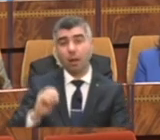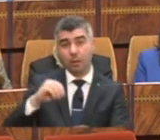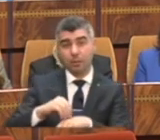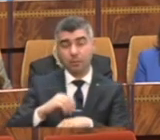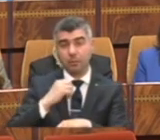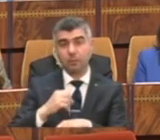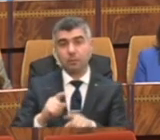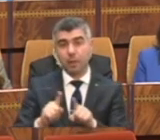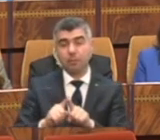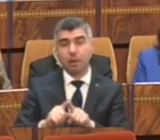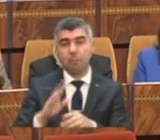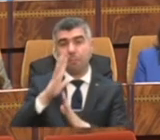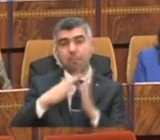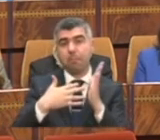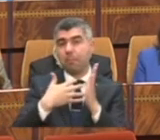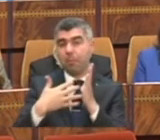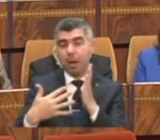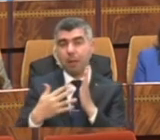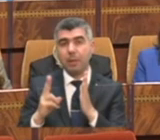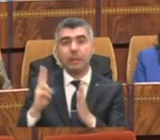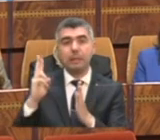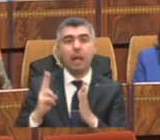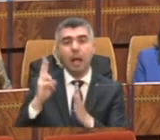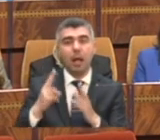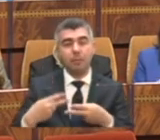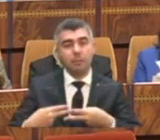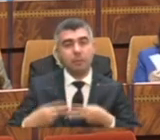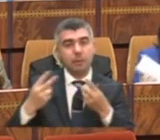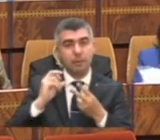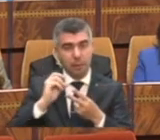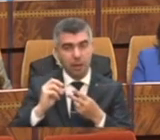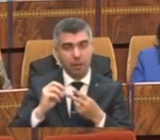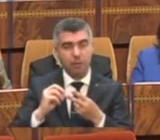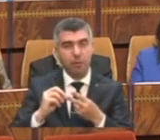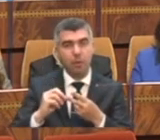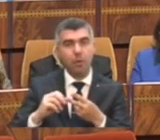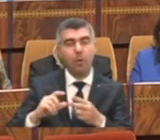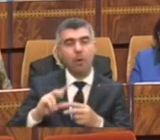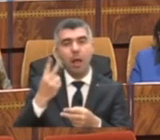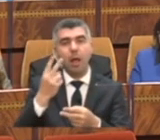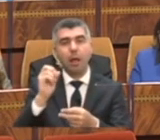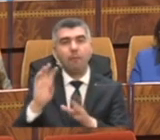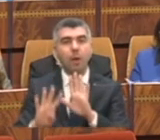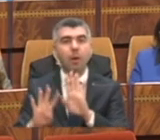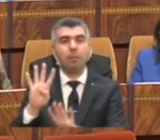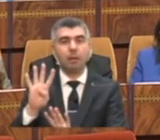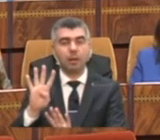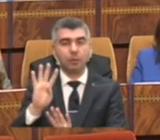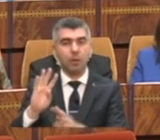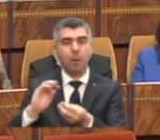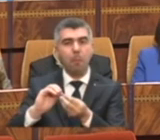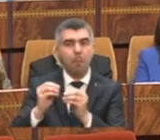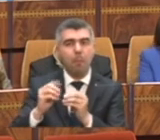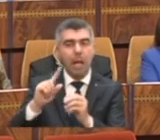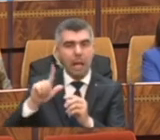برنامج إقلاع، كتعرفوا أن مدينة تمنصورت سطر لها برنامج إقلاع منذ 2014، فيه مجموعة من المشاريع اللي غادي